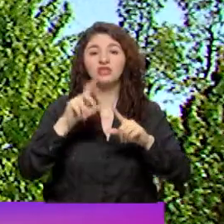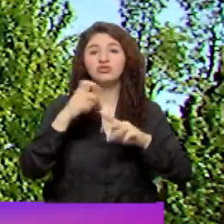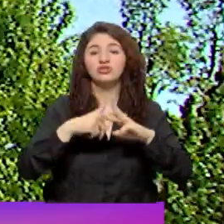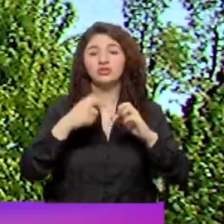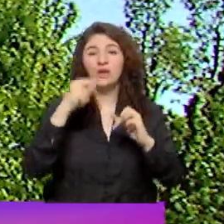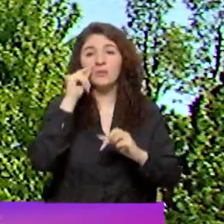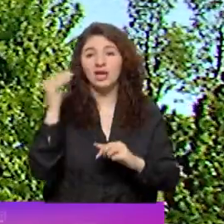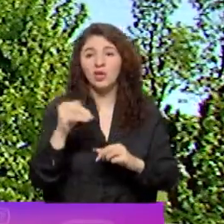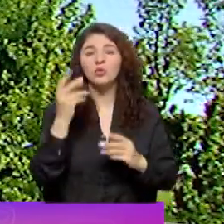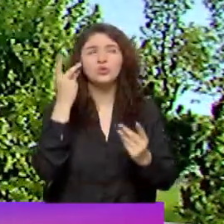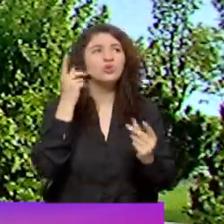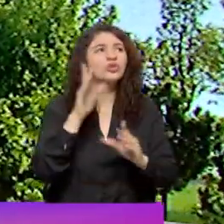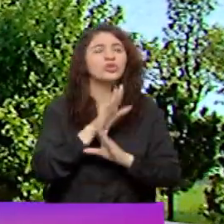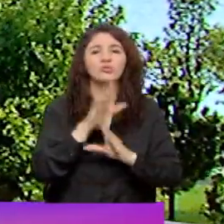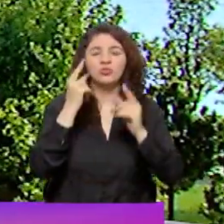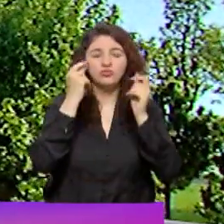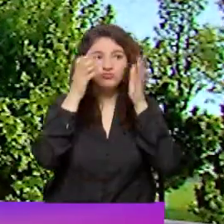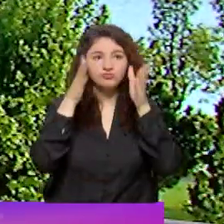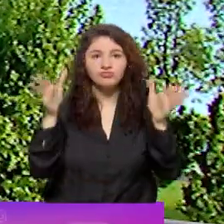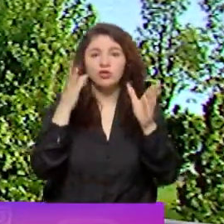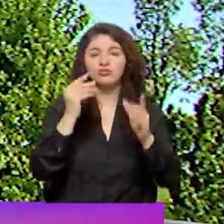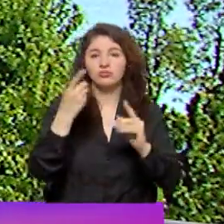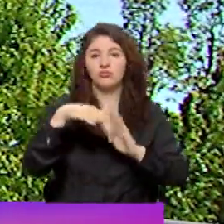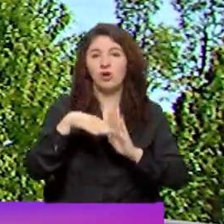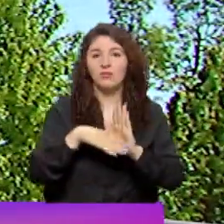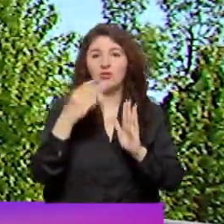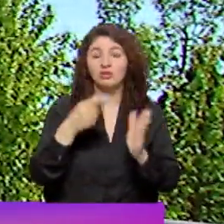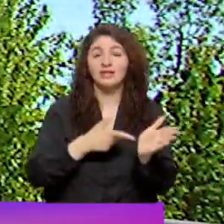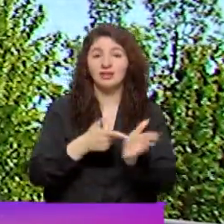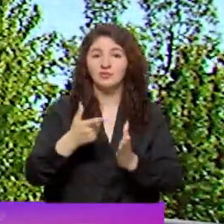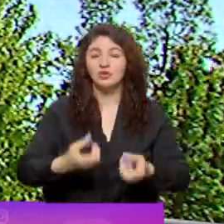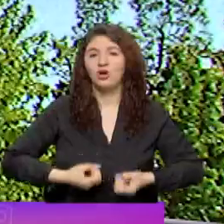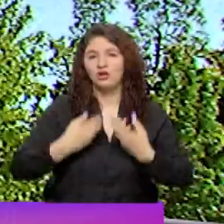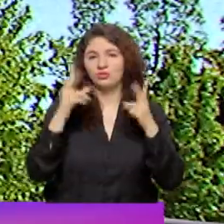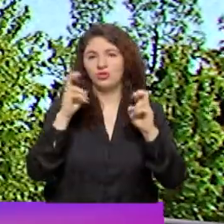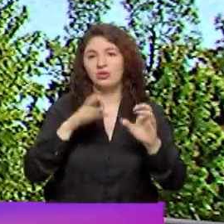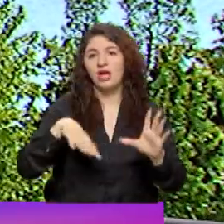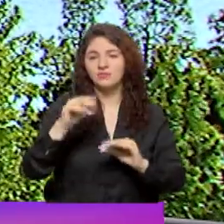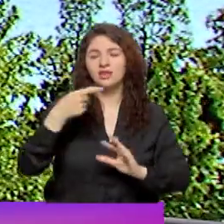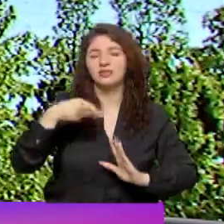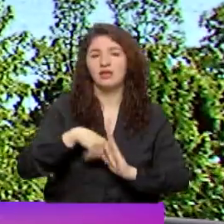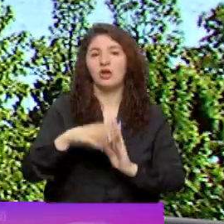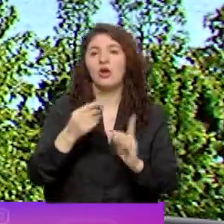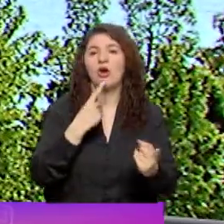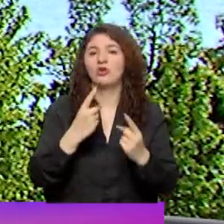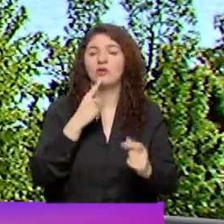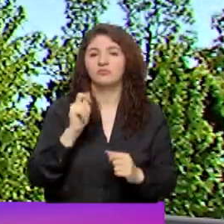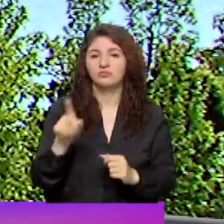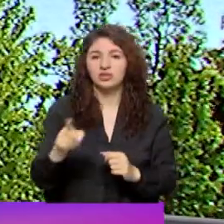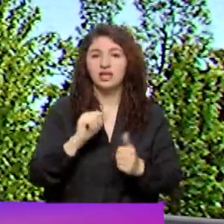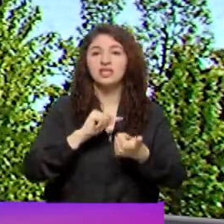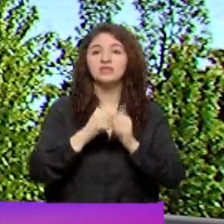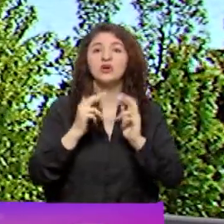geliyor unutamayacağınız Ufuk açıcı bir program olacak tarım üretim konularını detaylı olarak konuşacağız